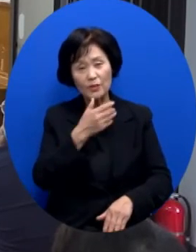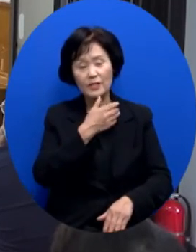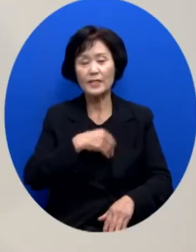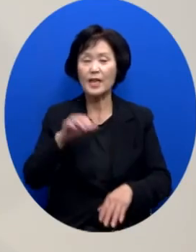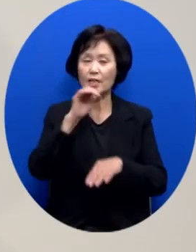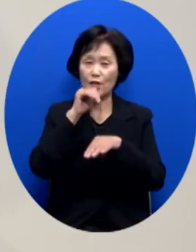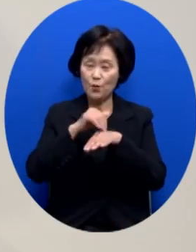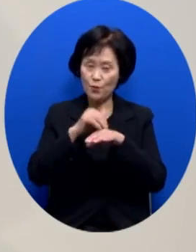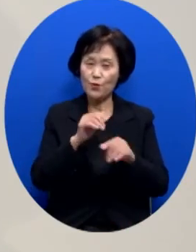사역방안을 설명했습니다